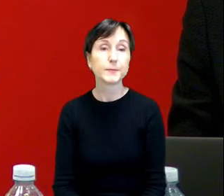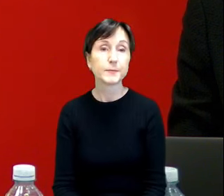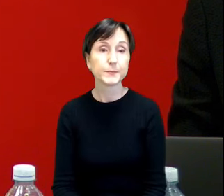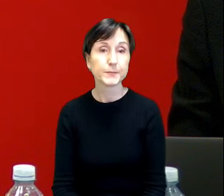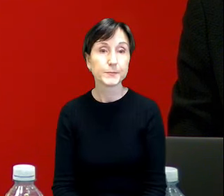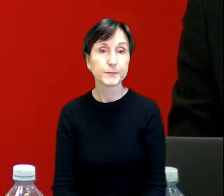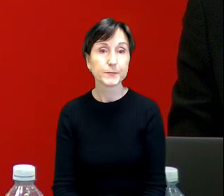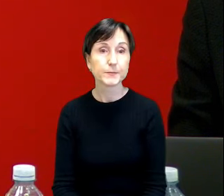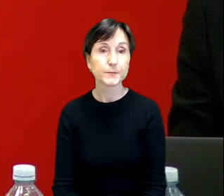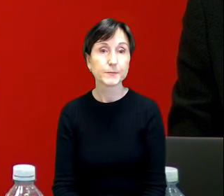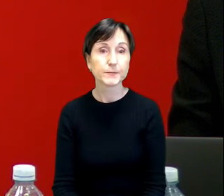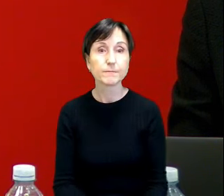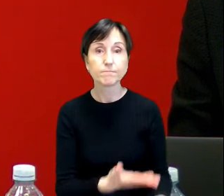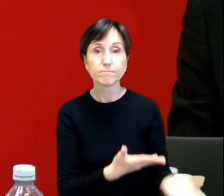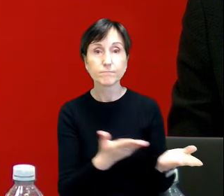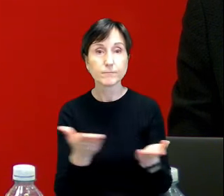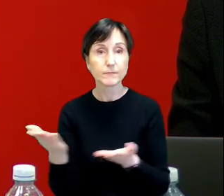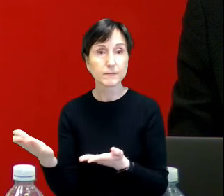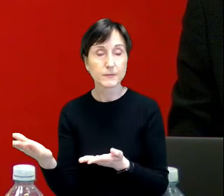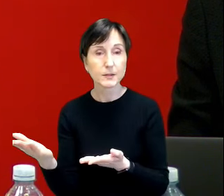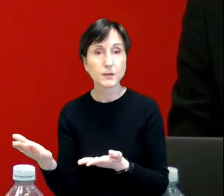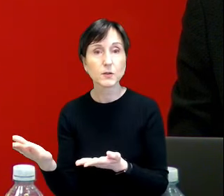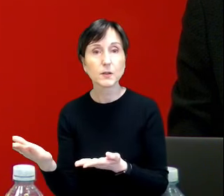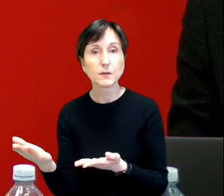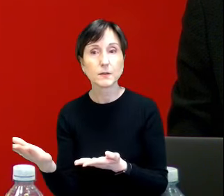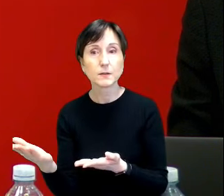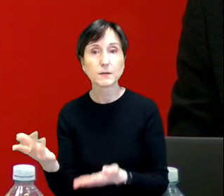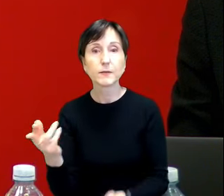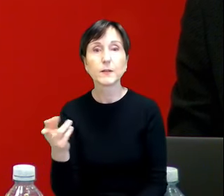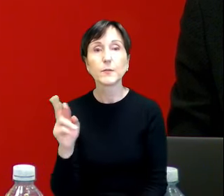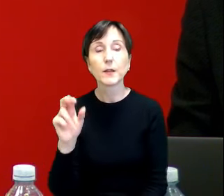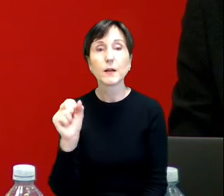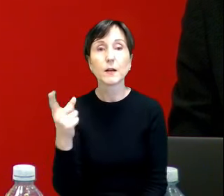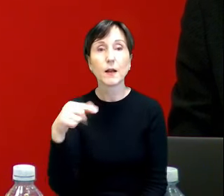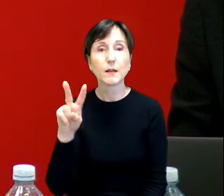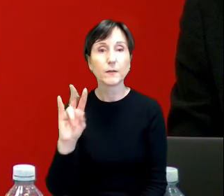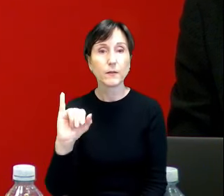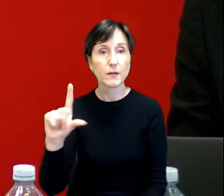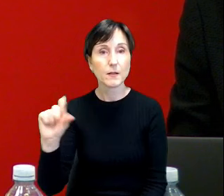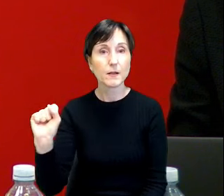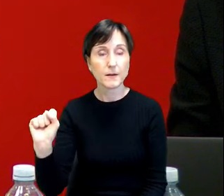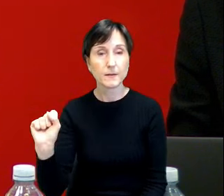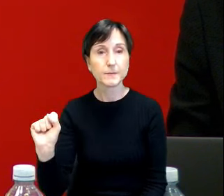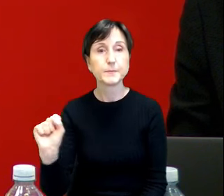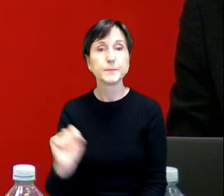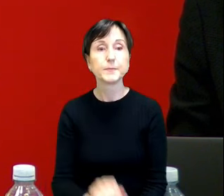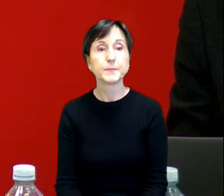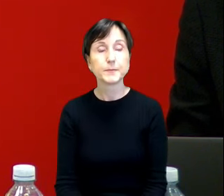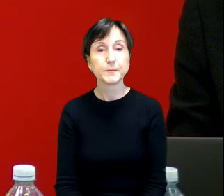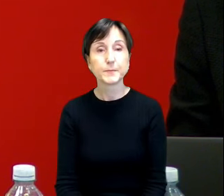ugnius radvila prašau tai kviečiu kristiną į tribūną